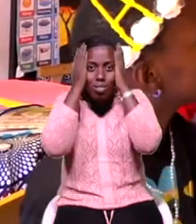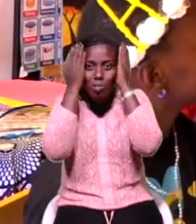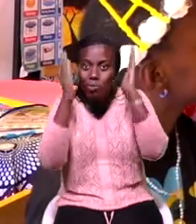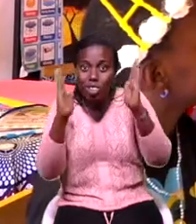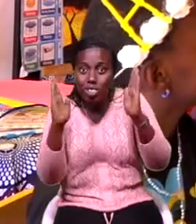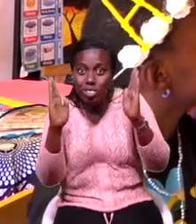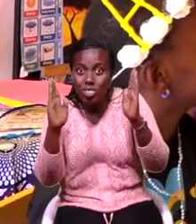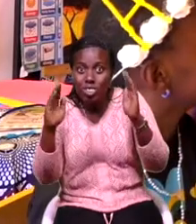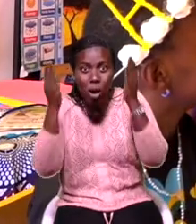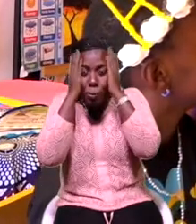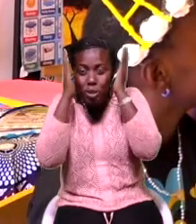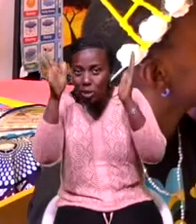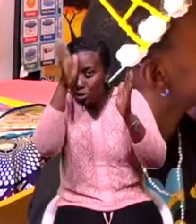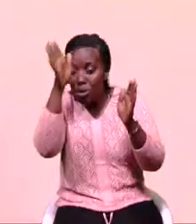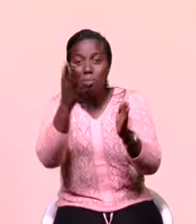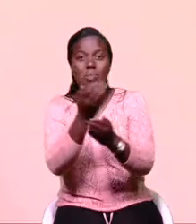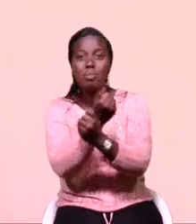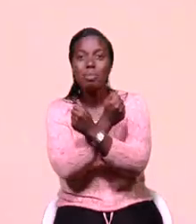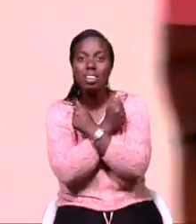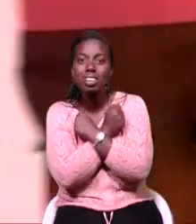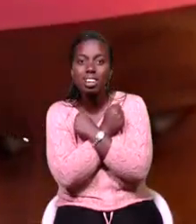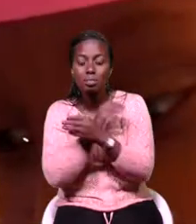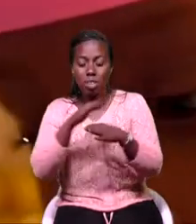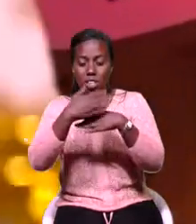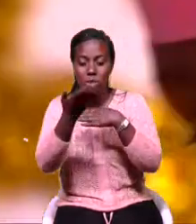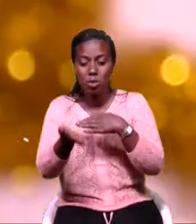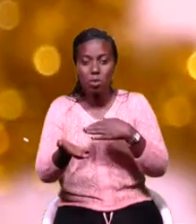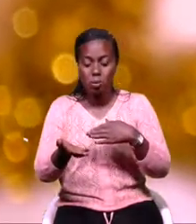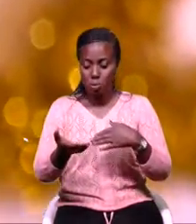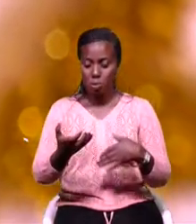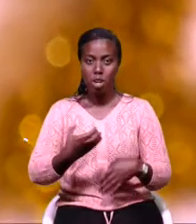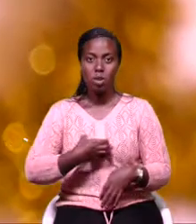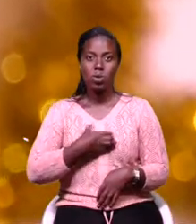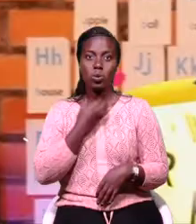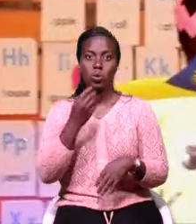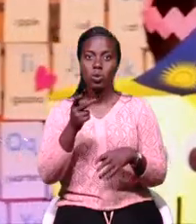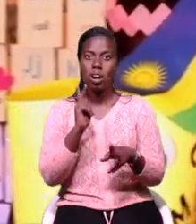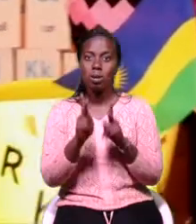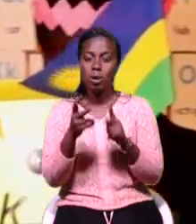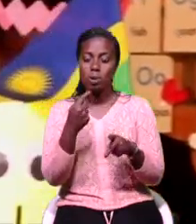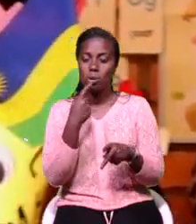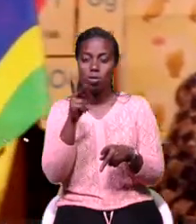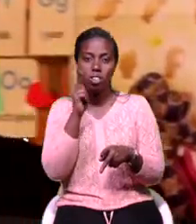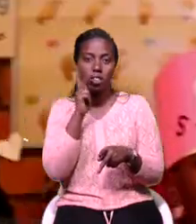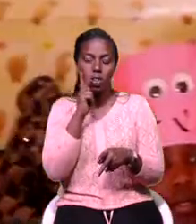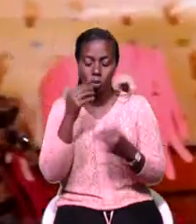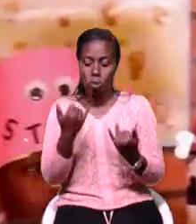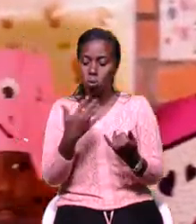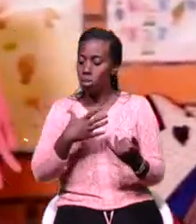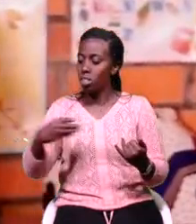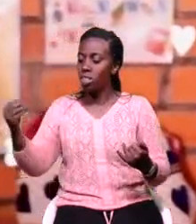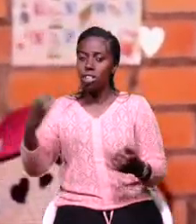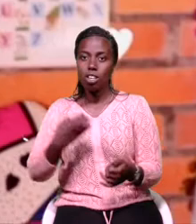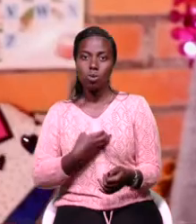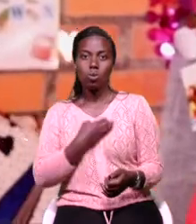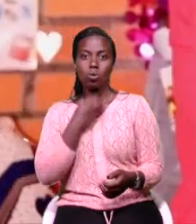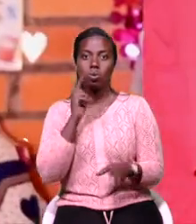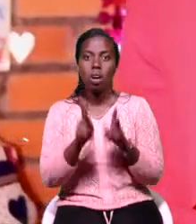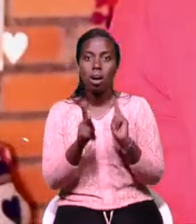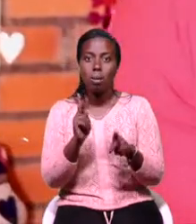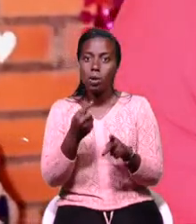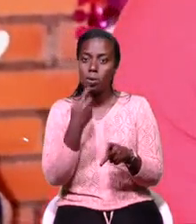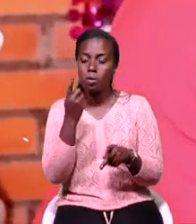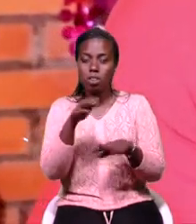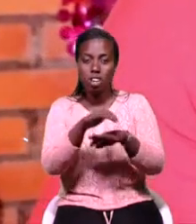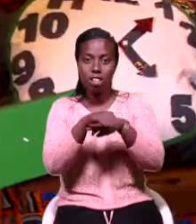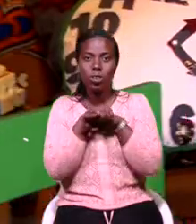Bonjour Bonjour papa yambi nyuma yo gusura abavuga ikinyarwanda ngiye gusura abavuga icyongereza